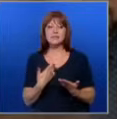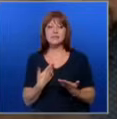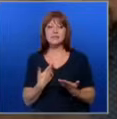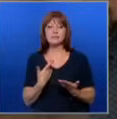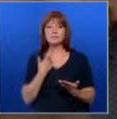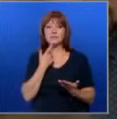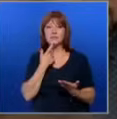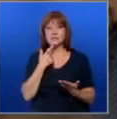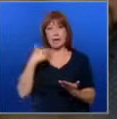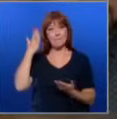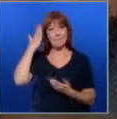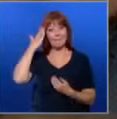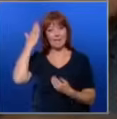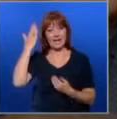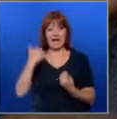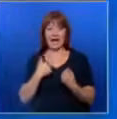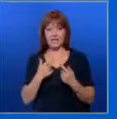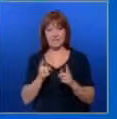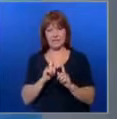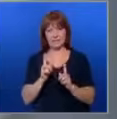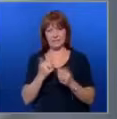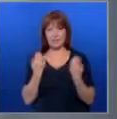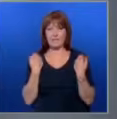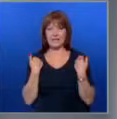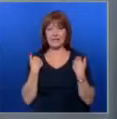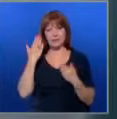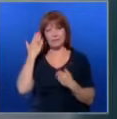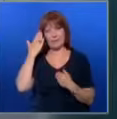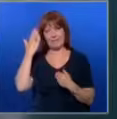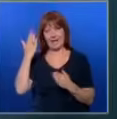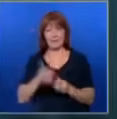излъчен за премиер. Нали? Аз няма да бъда кандидат за премиер.